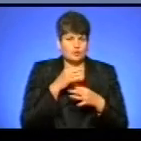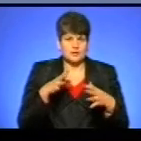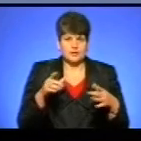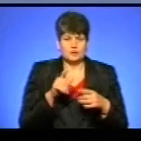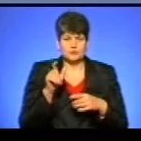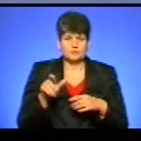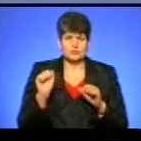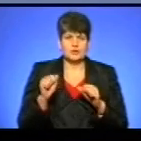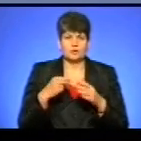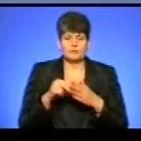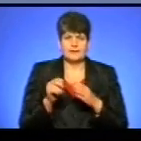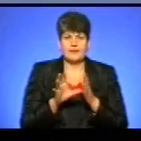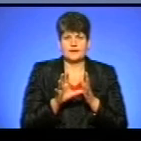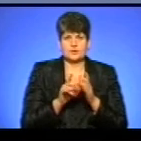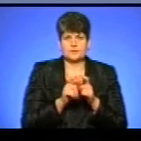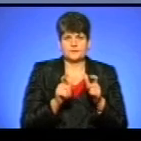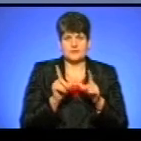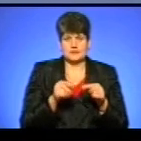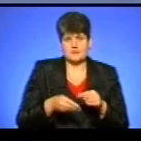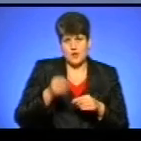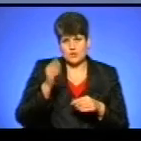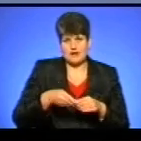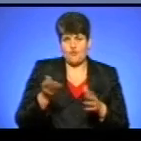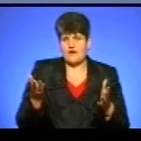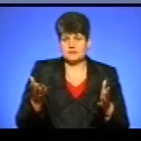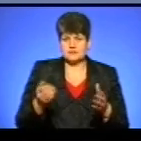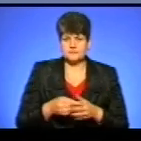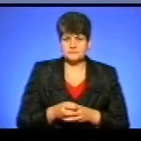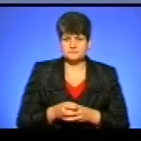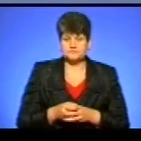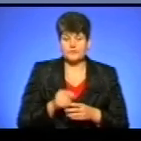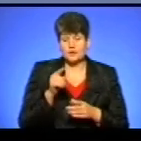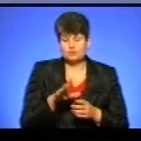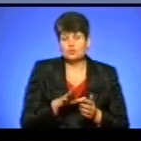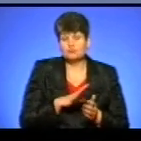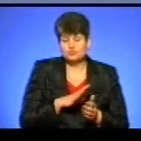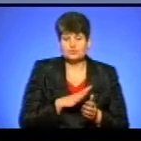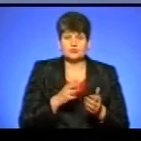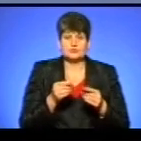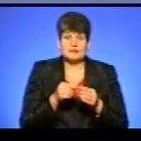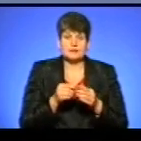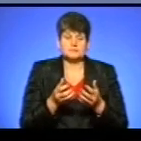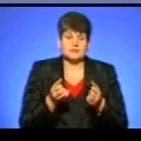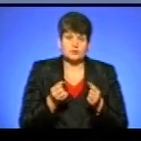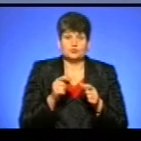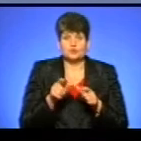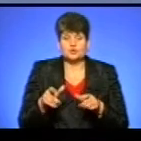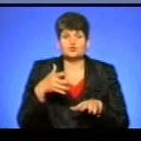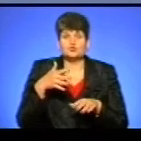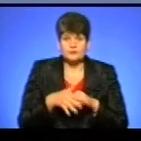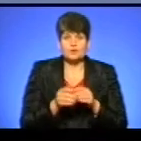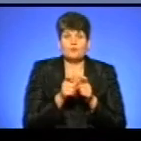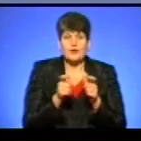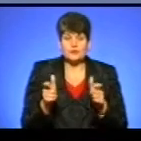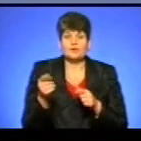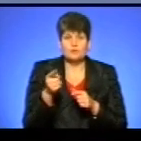купити електронний проїзний, як це є в містах Європи, і з ним розрахуватися. Тому було тариф зроблений таким чином, щоб люди зрозуміли, що по карці